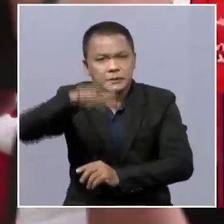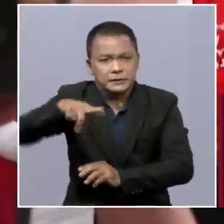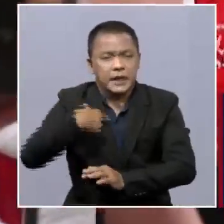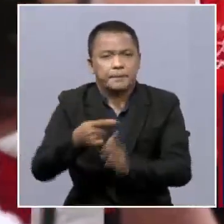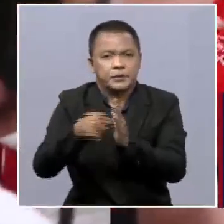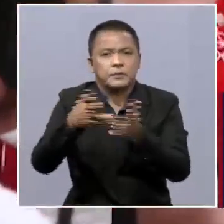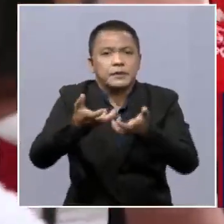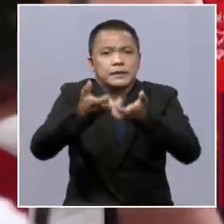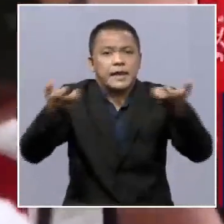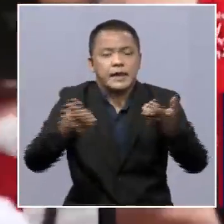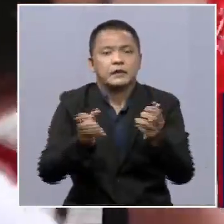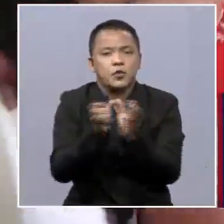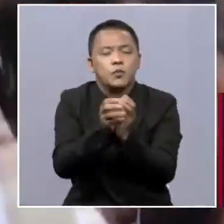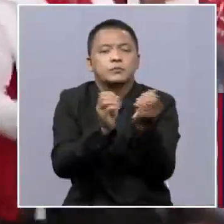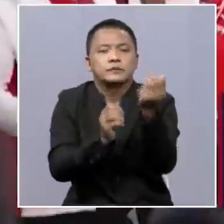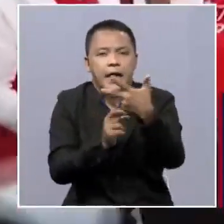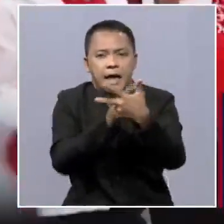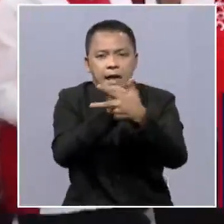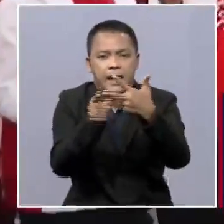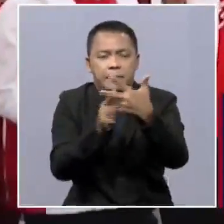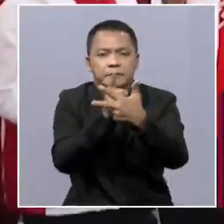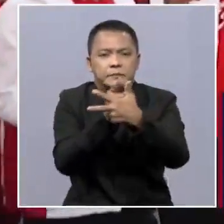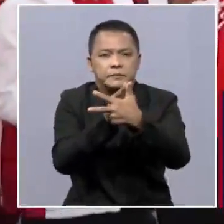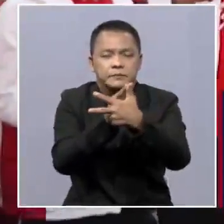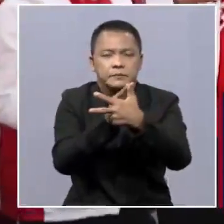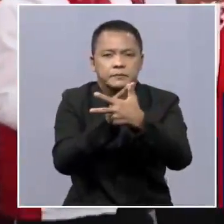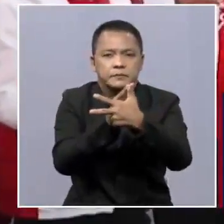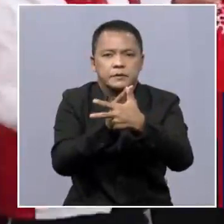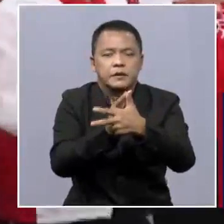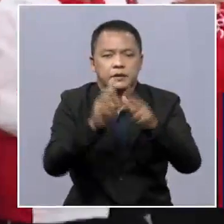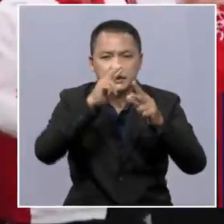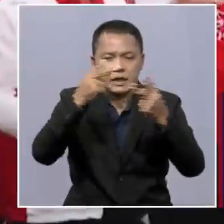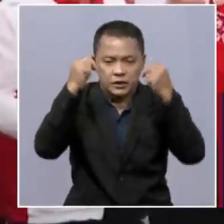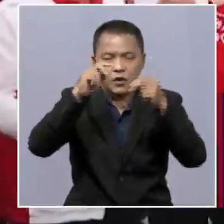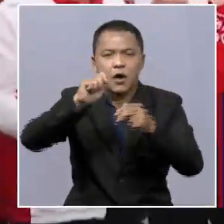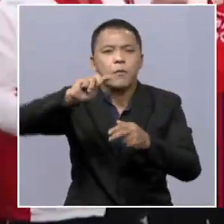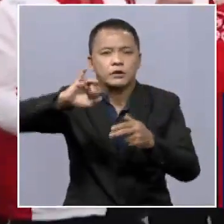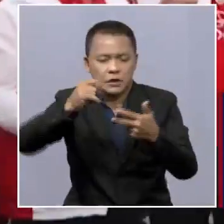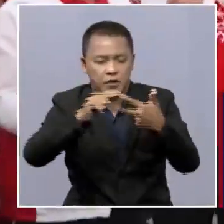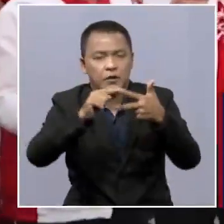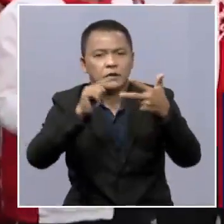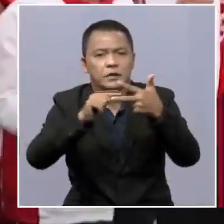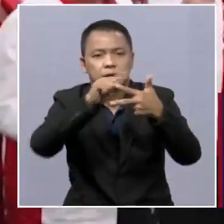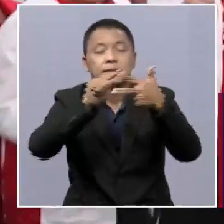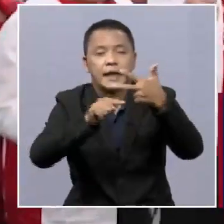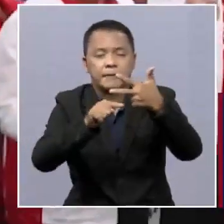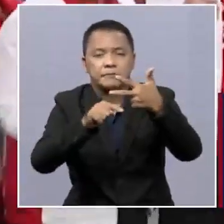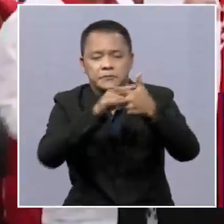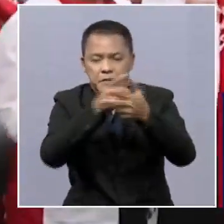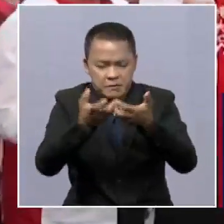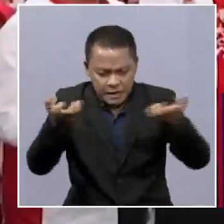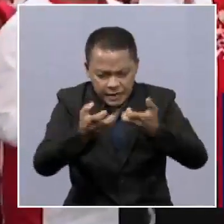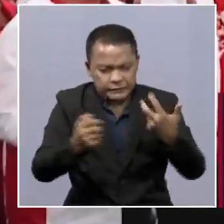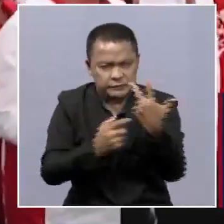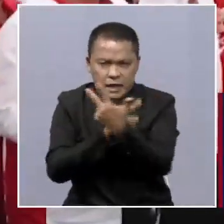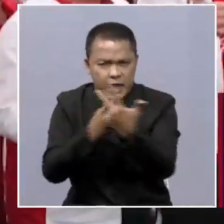ปทุมแยกออกเป็น3ก๊กนะคะก็คือก๊กของบิ๊กแจ๊สก๊กของบ้านใหญ่เสียแปะแล้วก็ก๊กของเสียฮะก็เลยทำให้ต